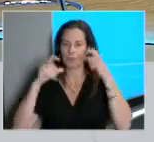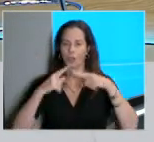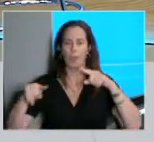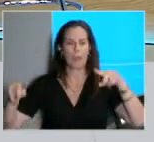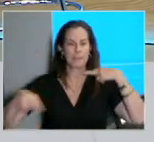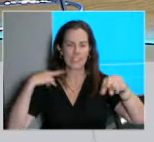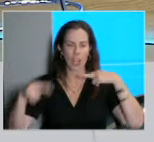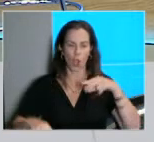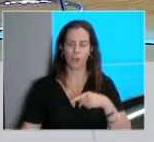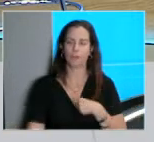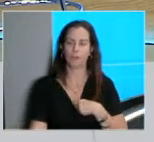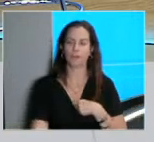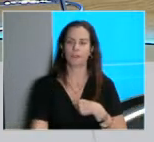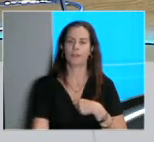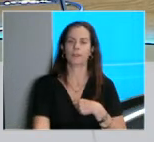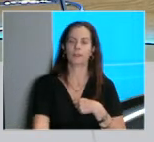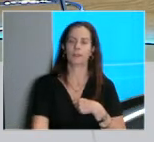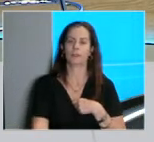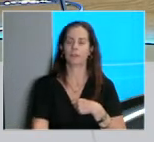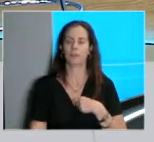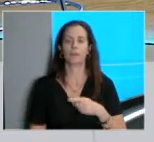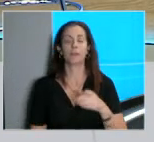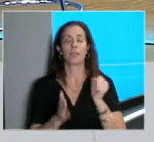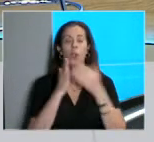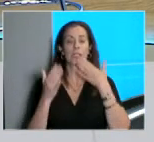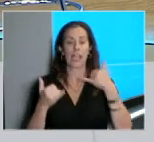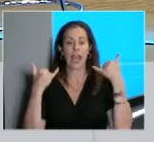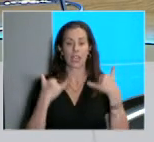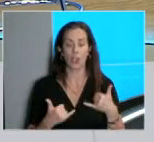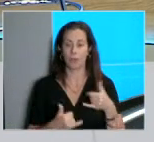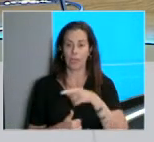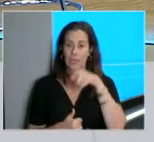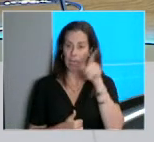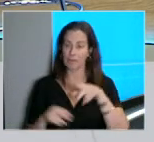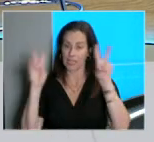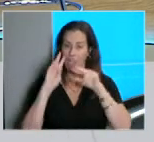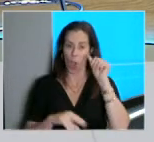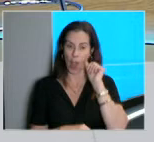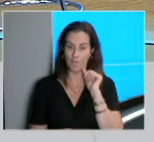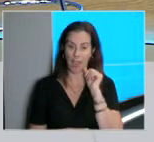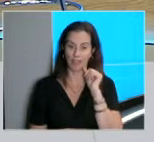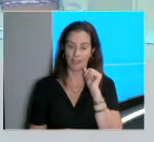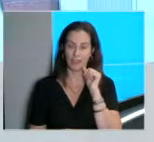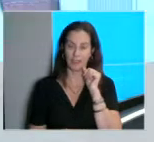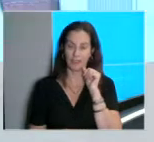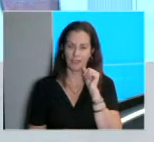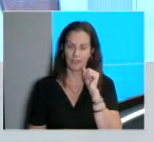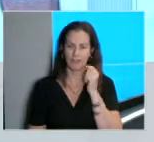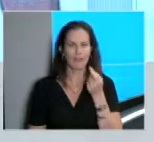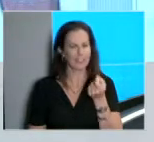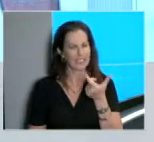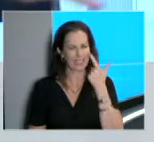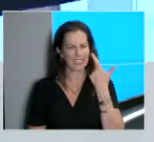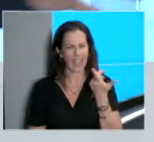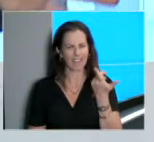מסעדות אוריינטליות. בישראל היום, גם זה עוסק בכחול לבן, נראה קצת אוף טופיק,